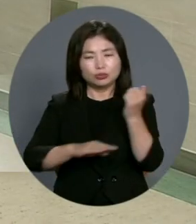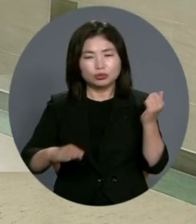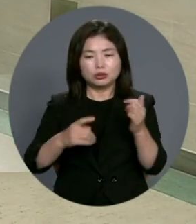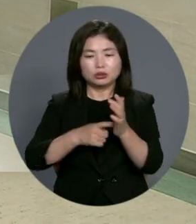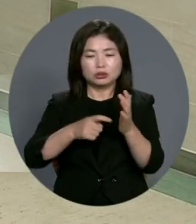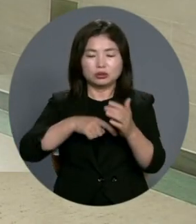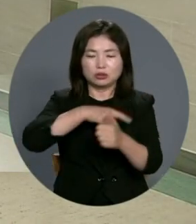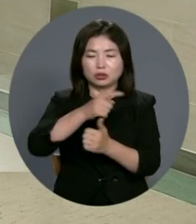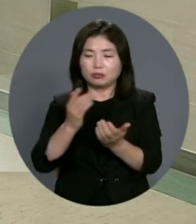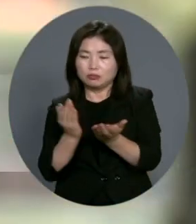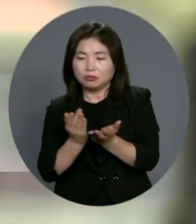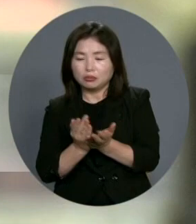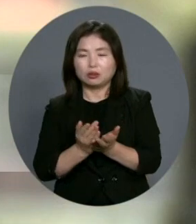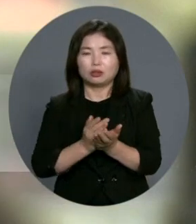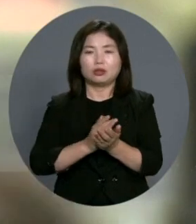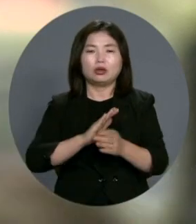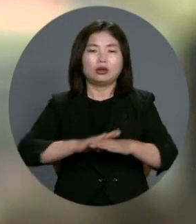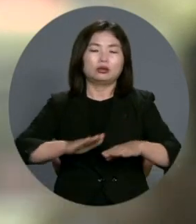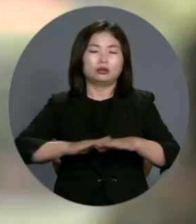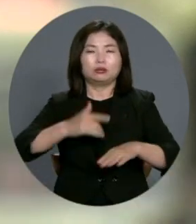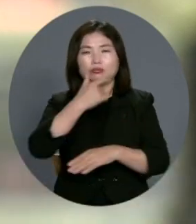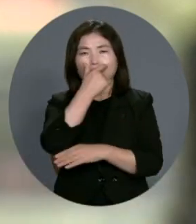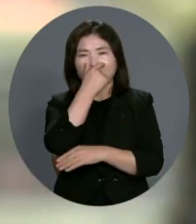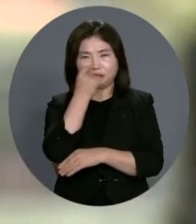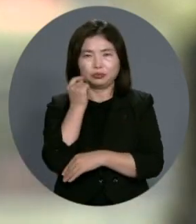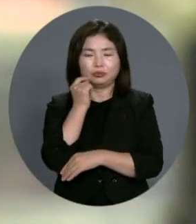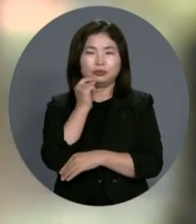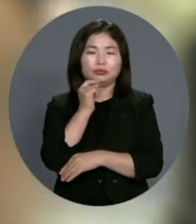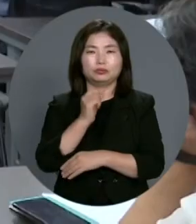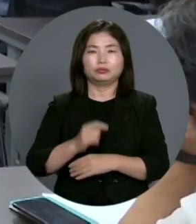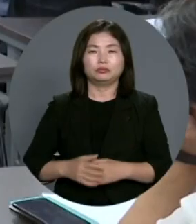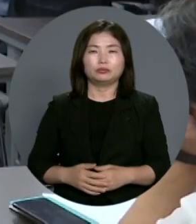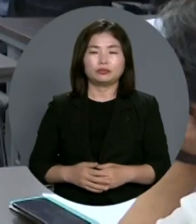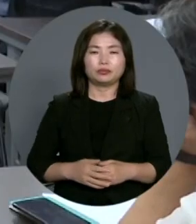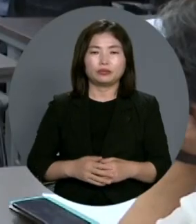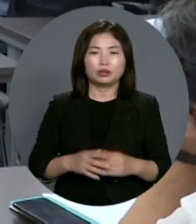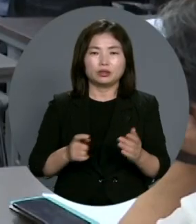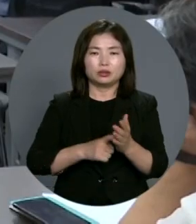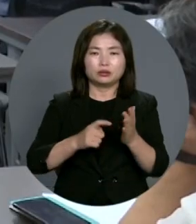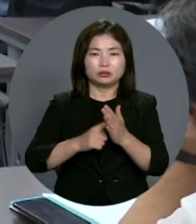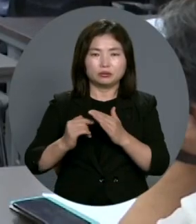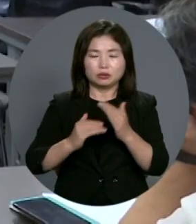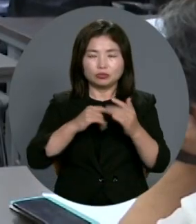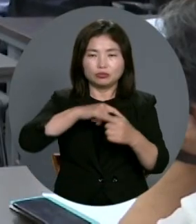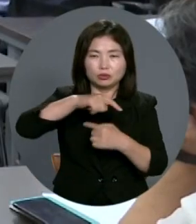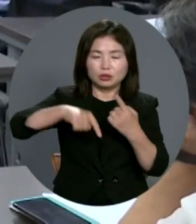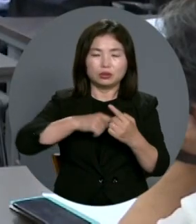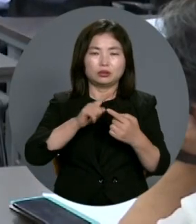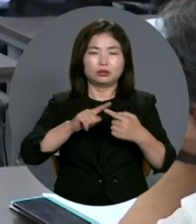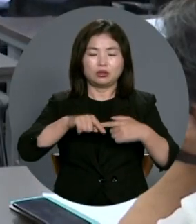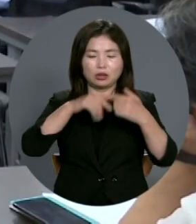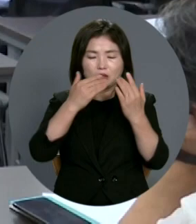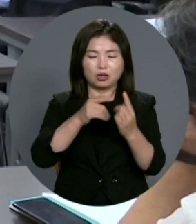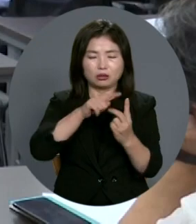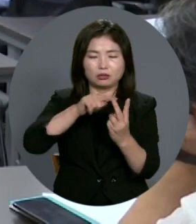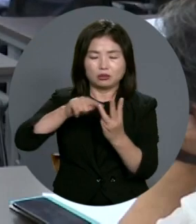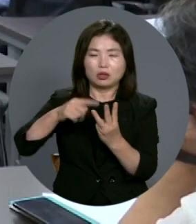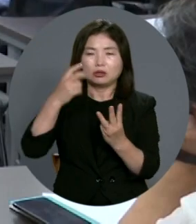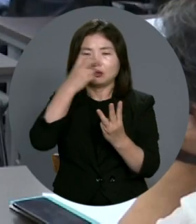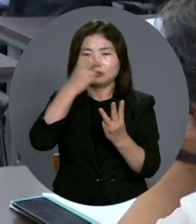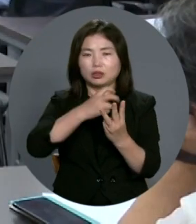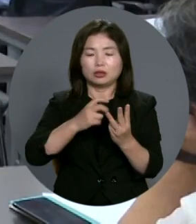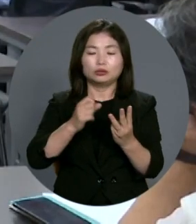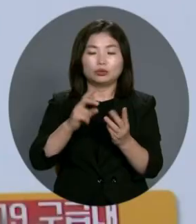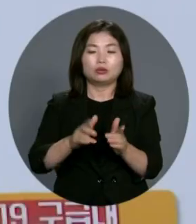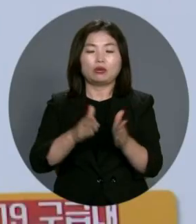응급 상황에 대응하기에는 턱없이 부족하다고 지적하고 있습니다. 응급 체계와 운영에 대한 전반적인 검토와 확충